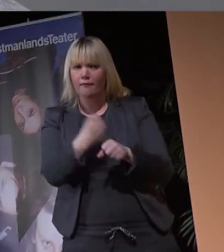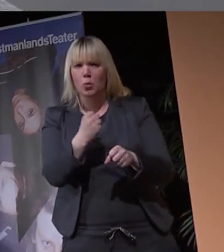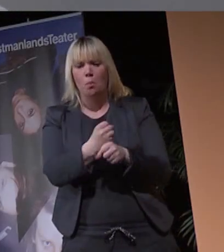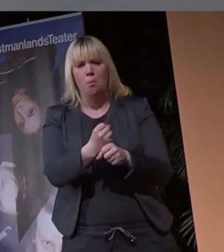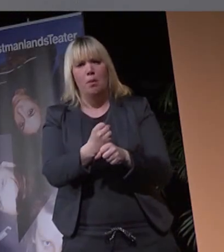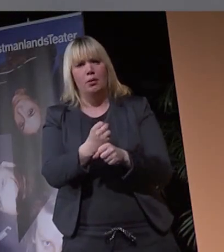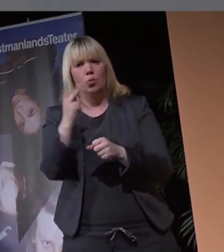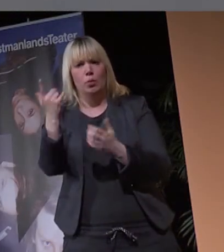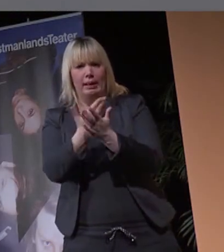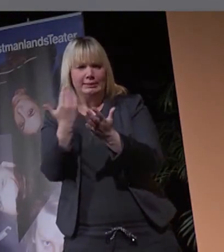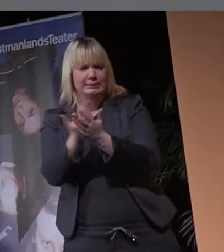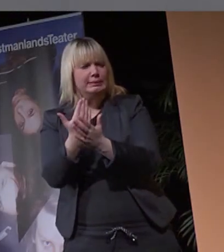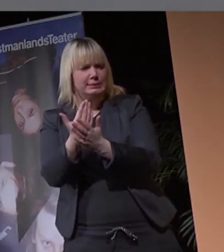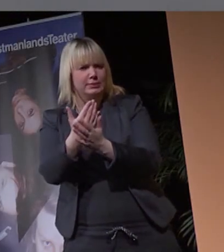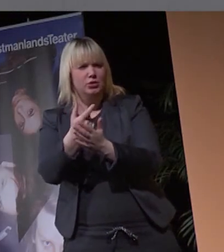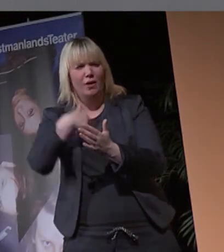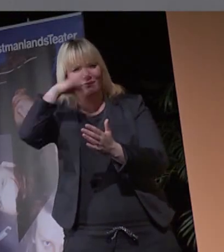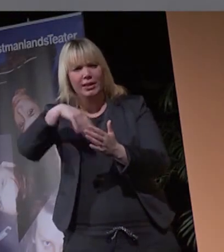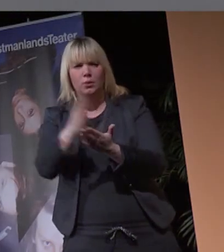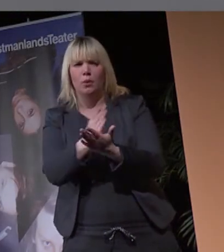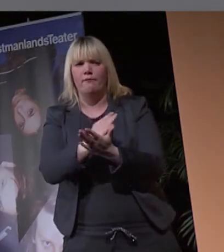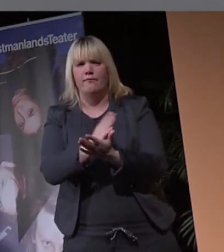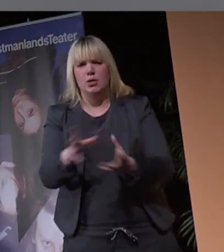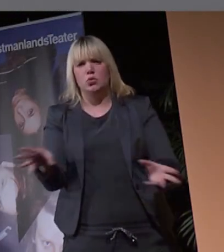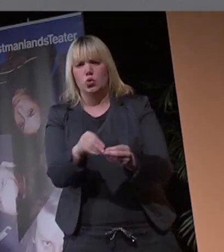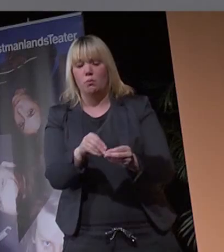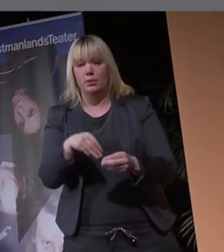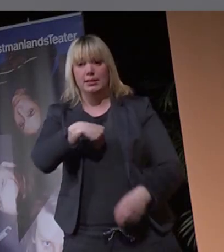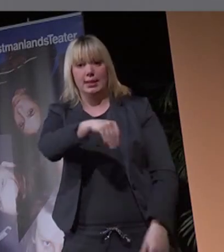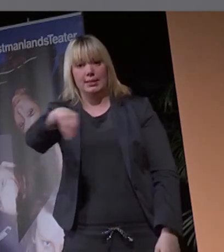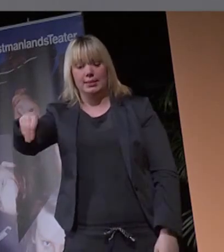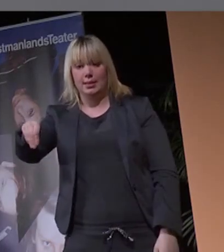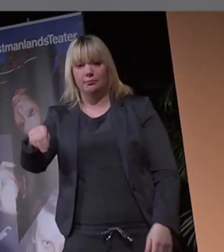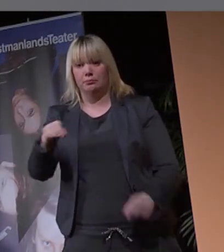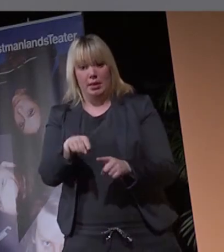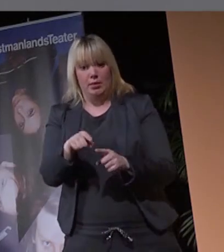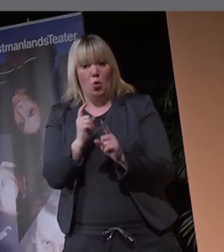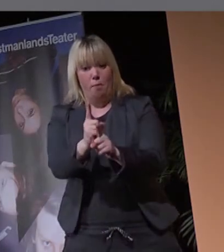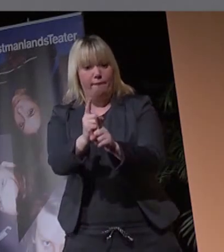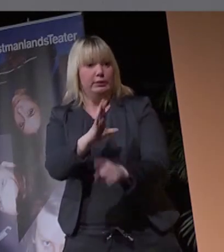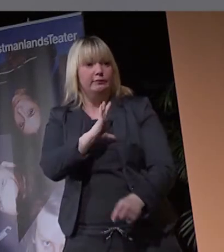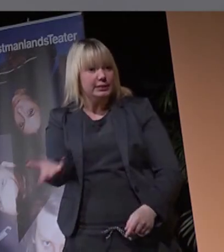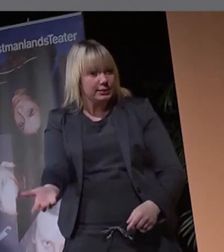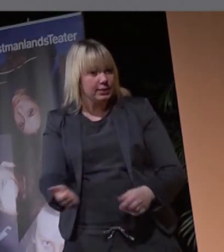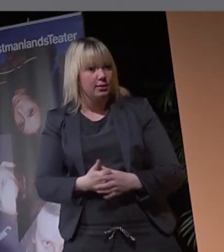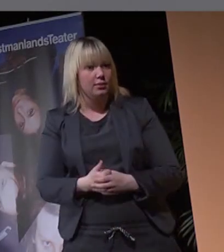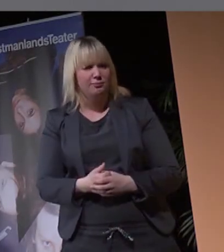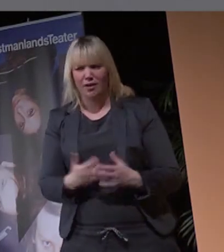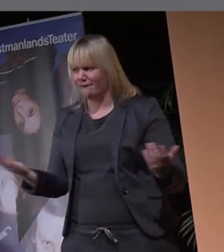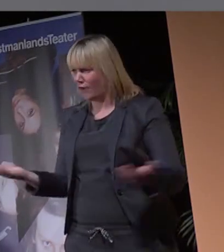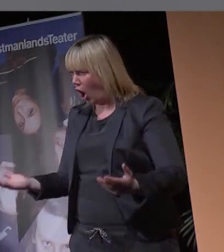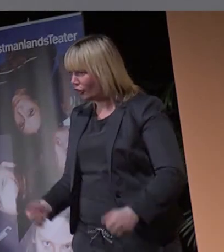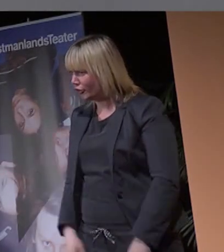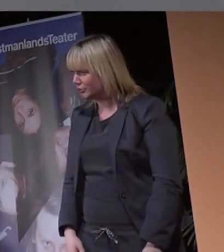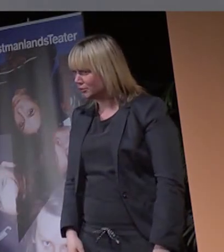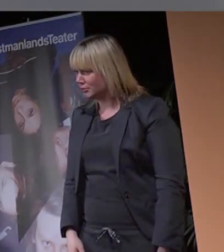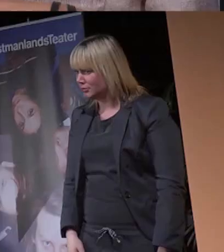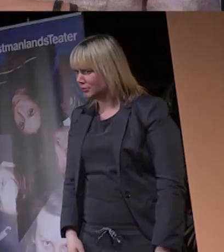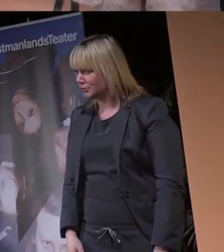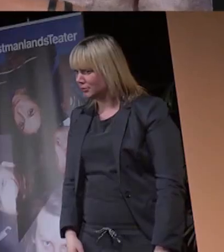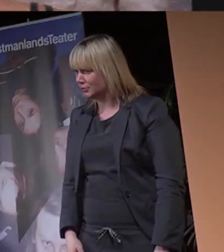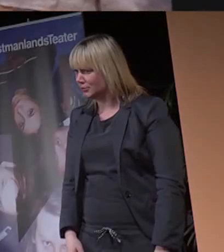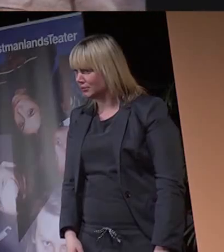Norge införde liksom hade 1% mål för kulturen, att det skulle ta. Tittar man på den totala budgeten som kulturen kostar, sett i statsbudget och sett i vad vi lägger